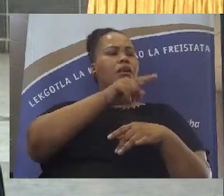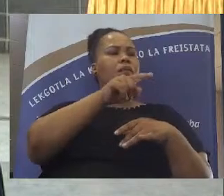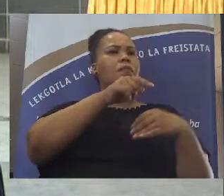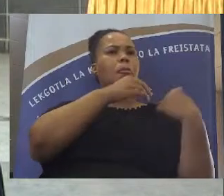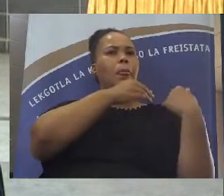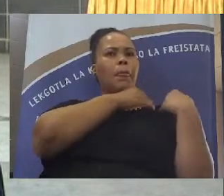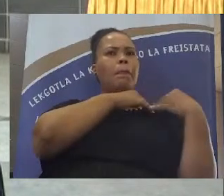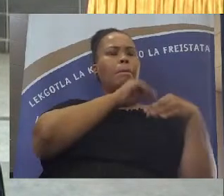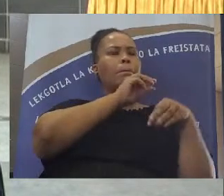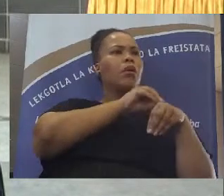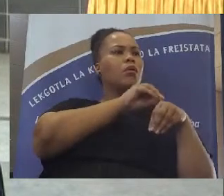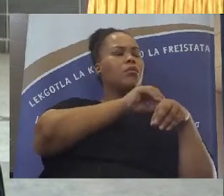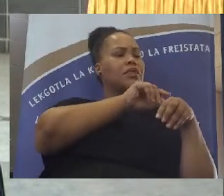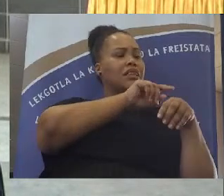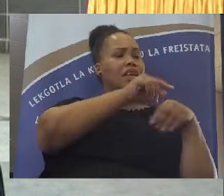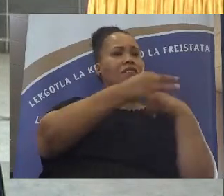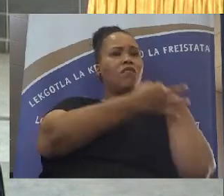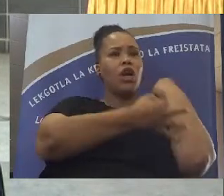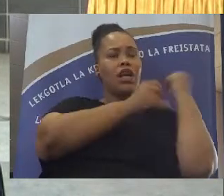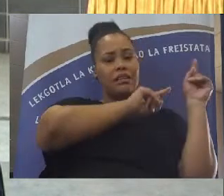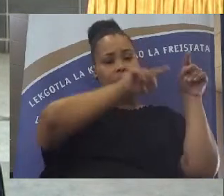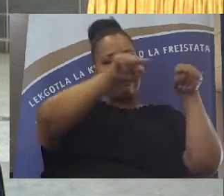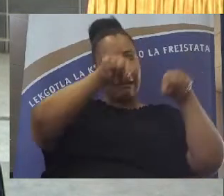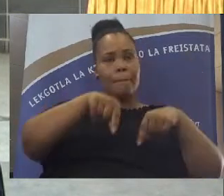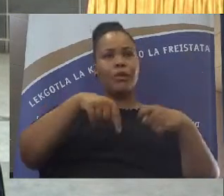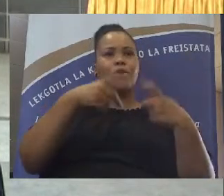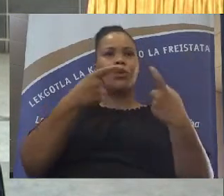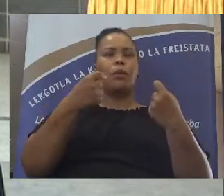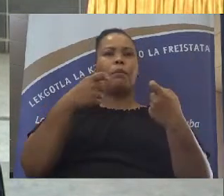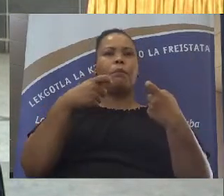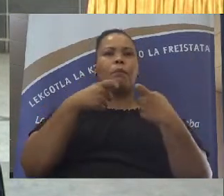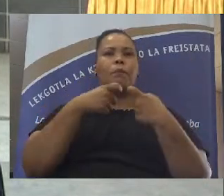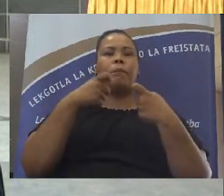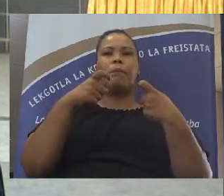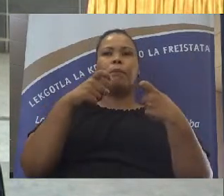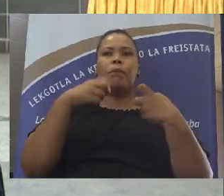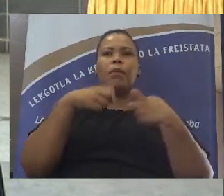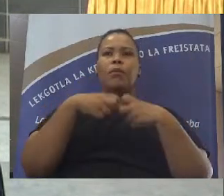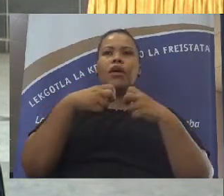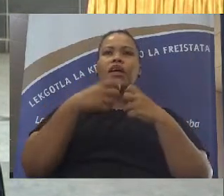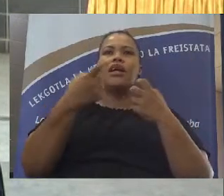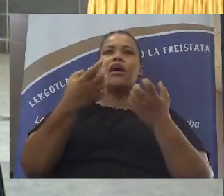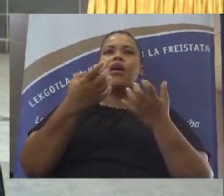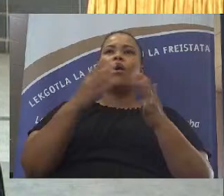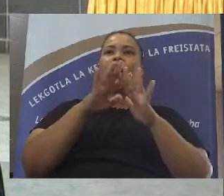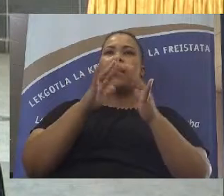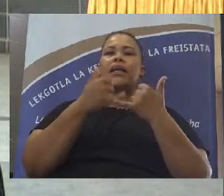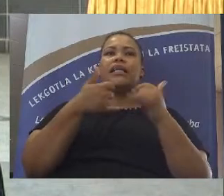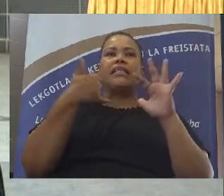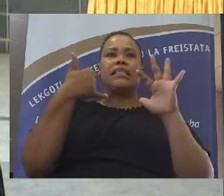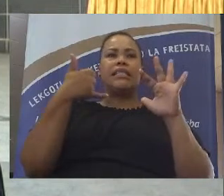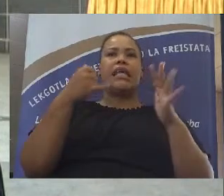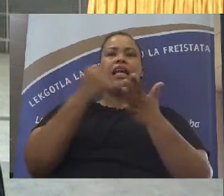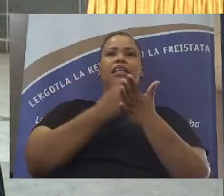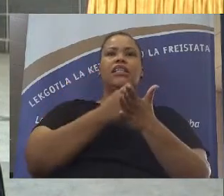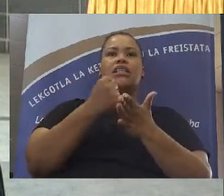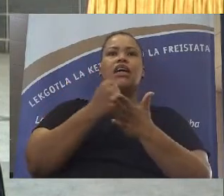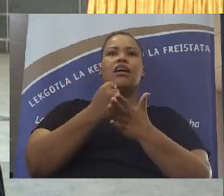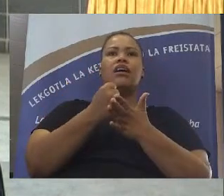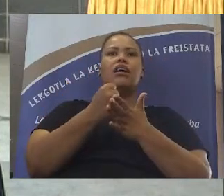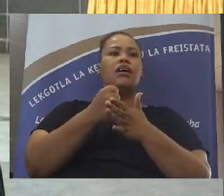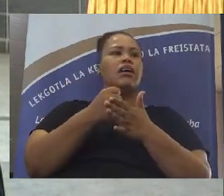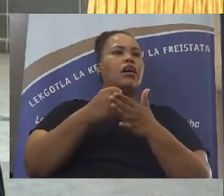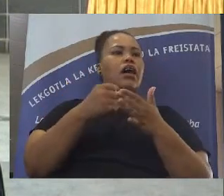vir promises wat hulle kom maak in ons gemeenskappe. Ek gaan nou al vir my 6de company wat ek registreer, wat niks van word nie, raak weer oud in my lei